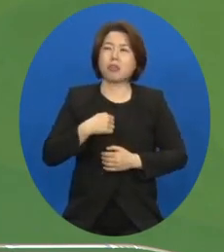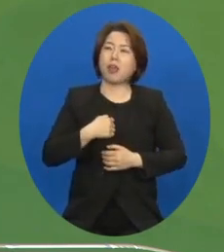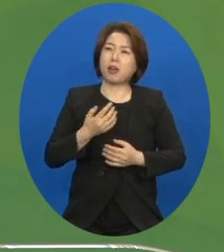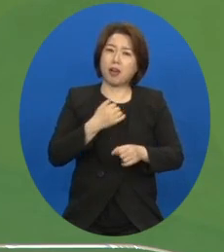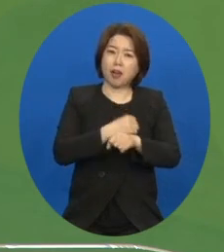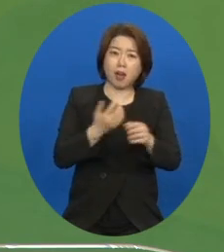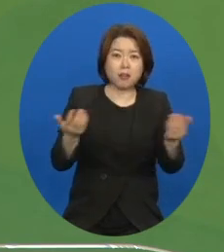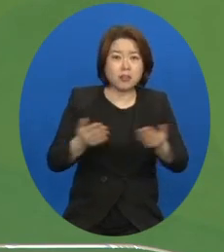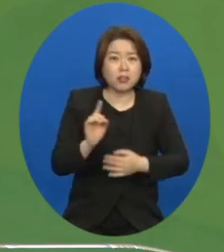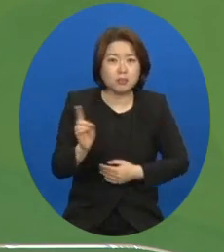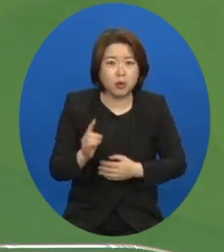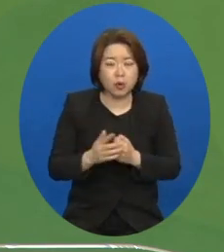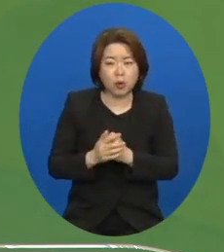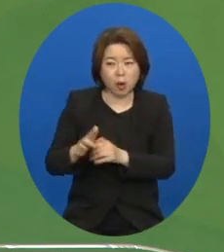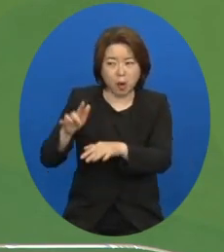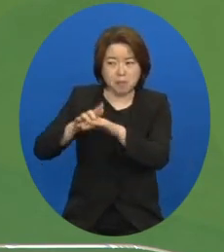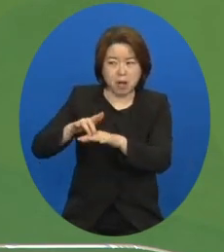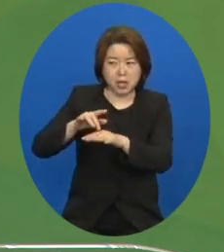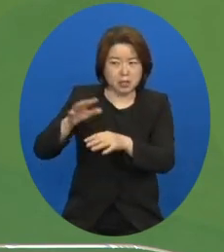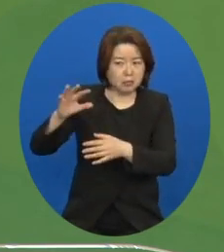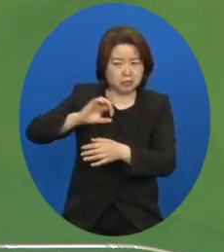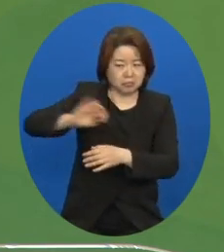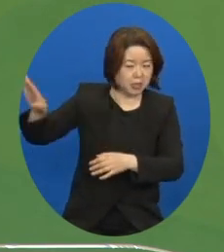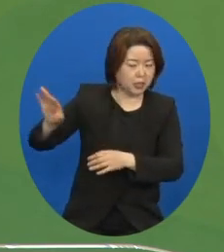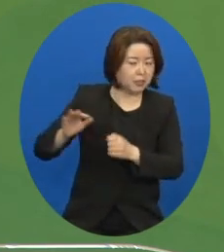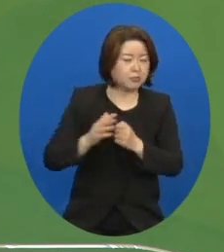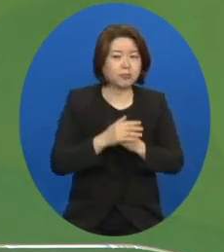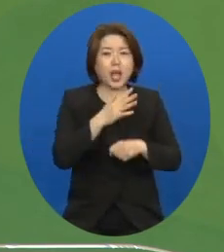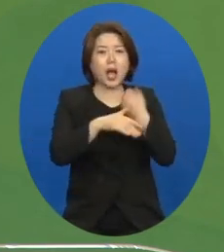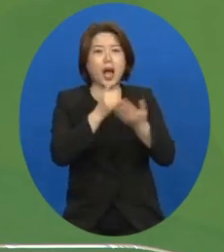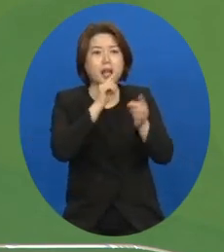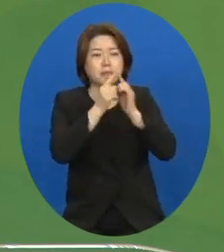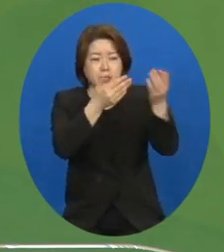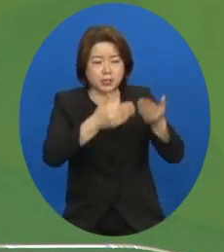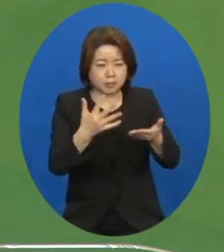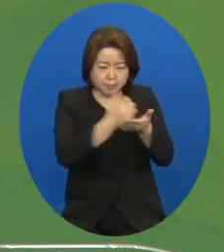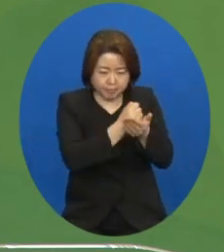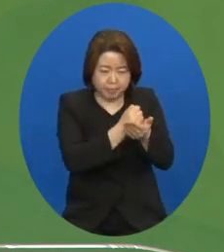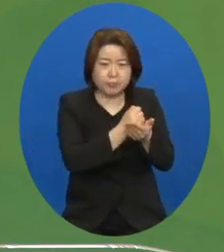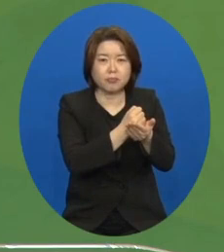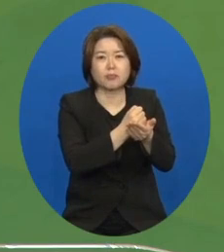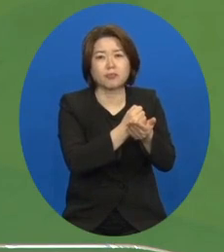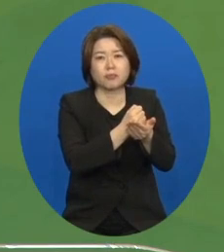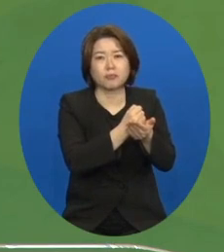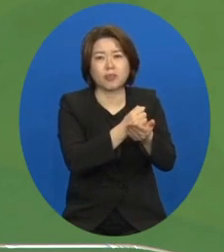일이라고는 마귀의 말을 붙잡지 않고 하나님의 말씀을 붙잡았다는